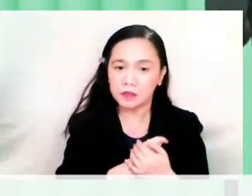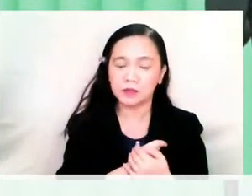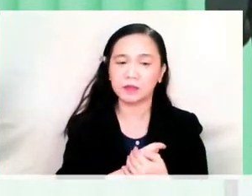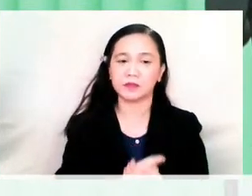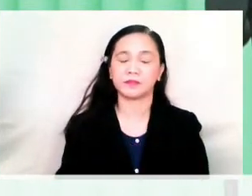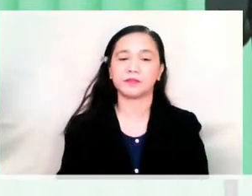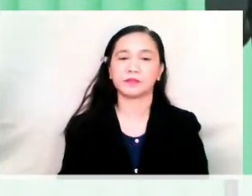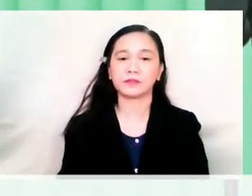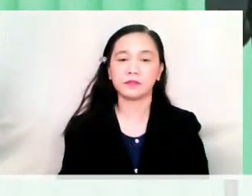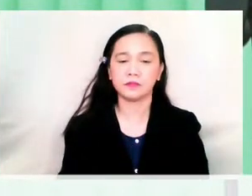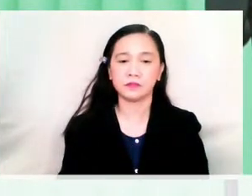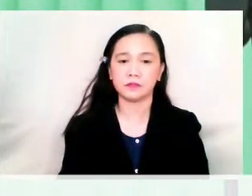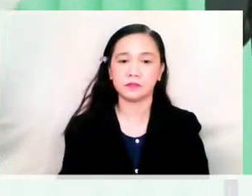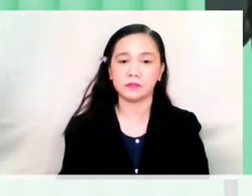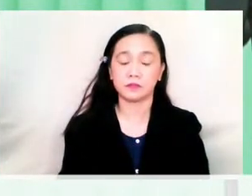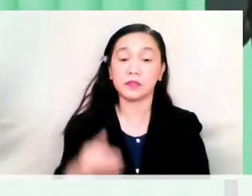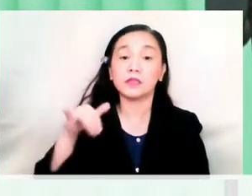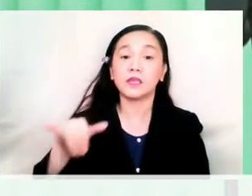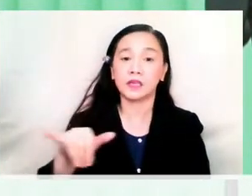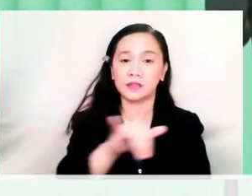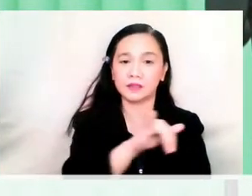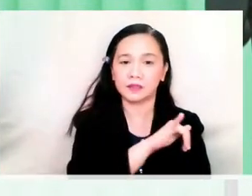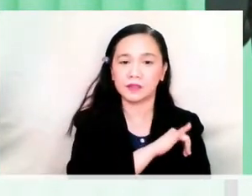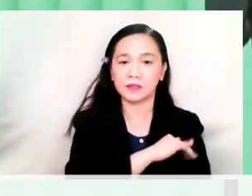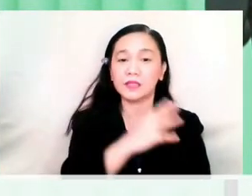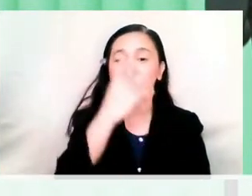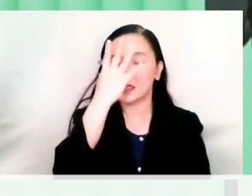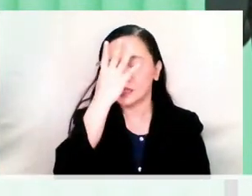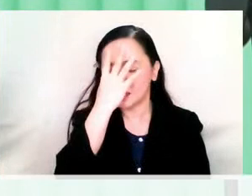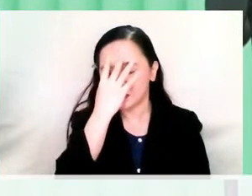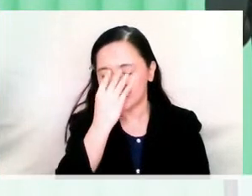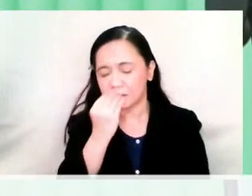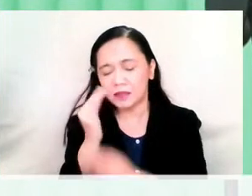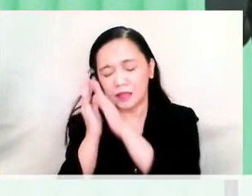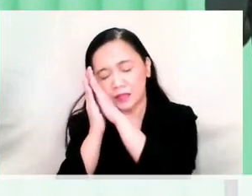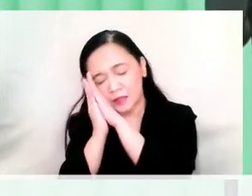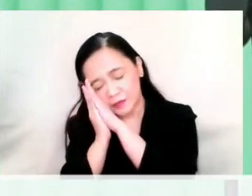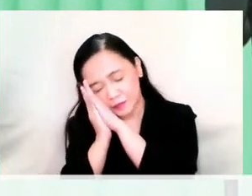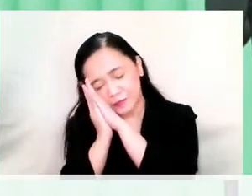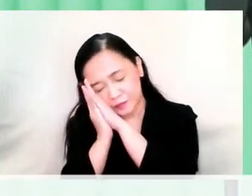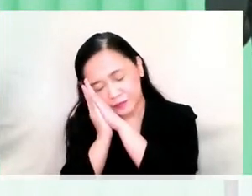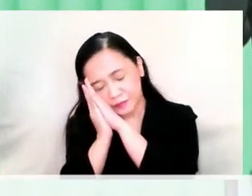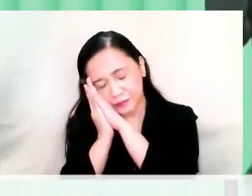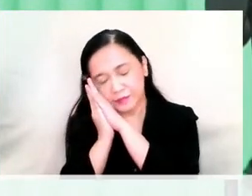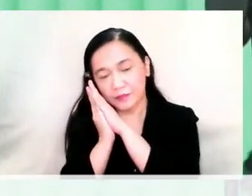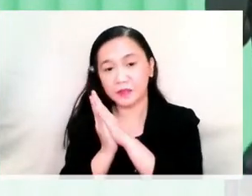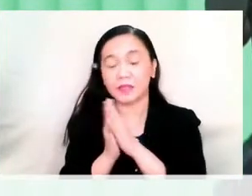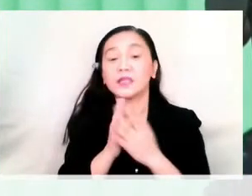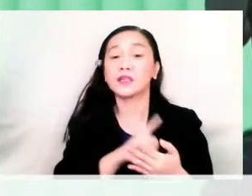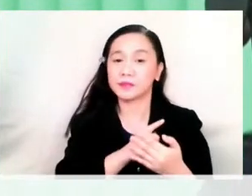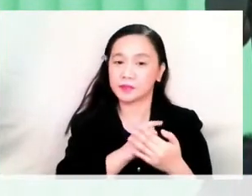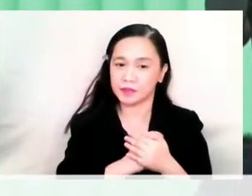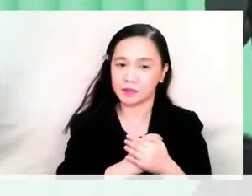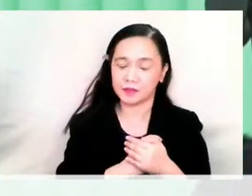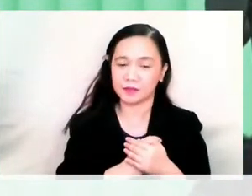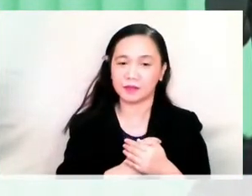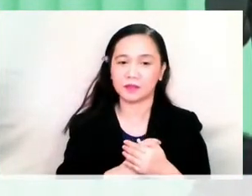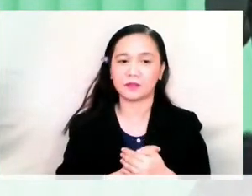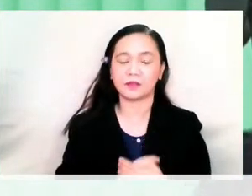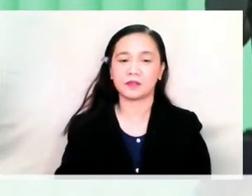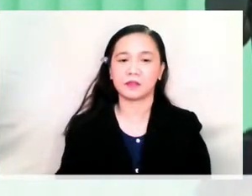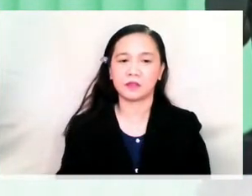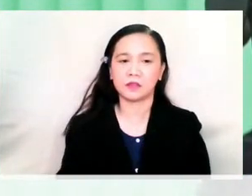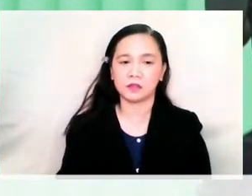Nakakatulog tayo ng mahimbing kung tayo ay may tiwala. Kaya ang sumbat niya sa